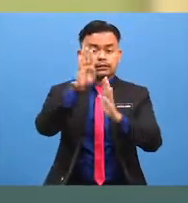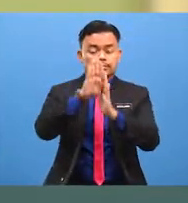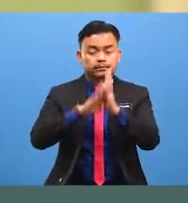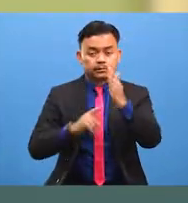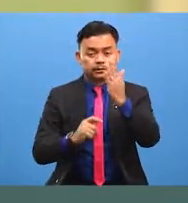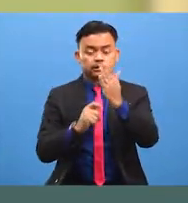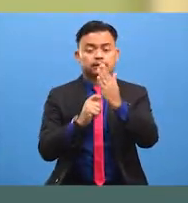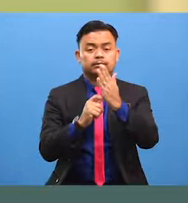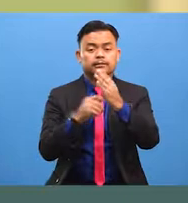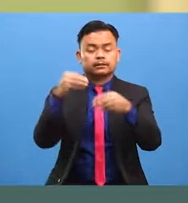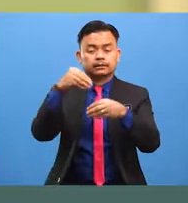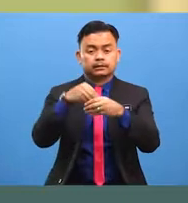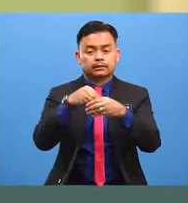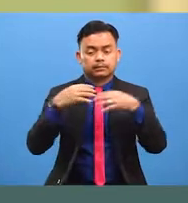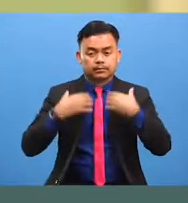di dalam paru-paru.